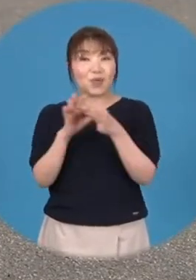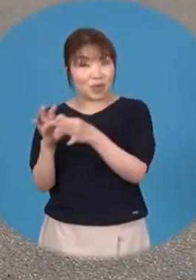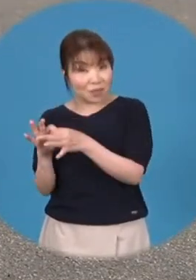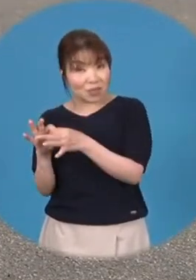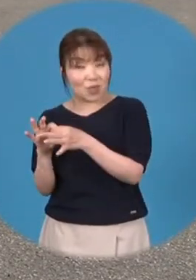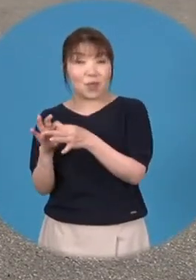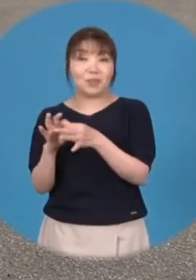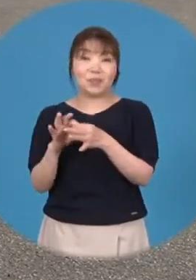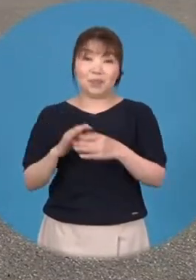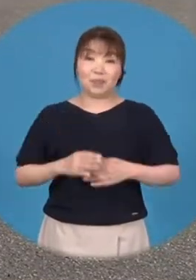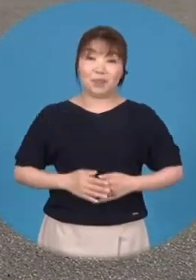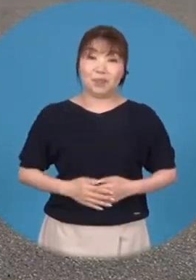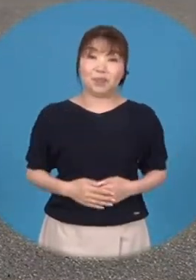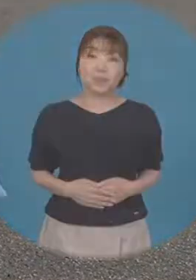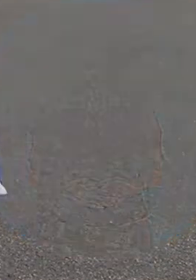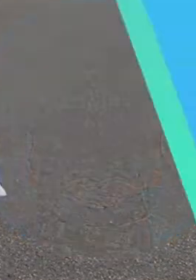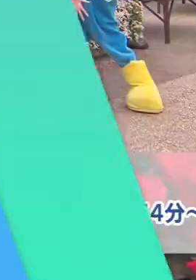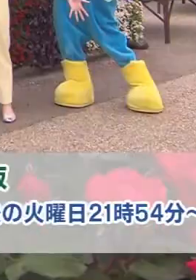ましょう。